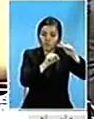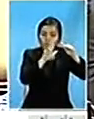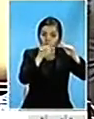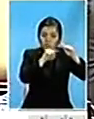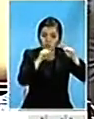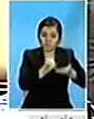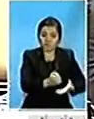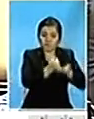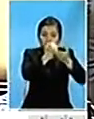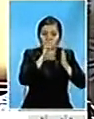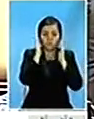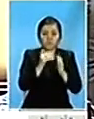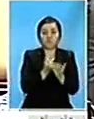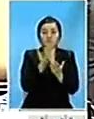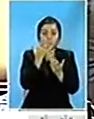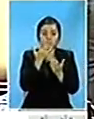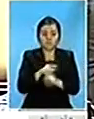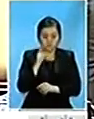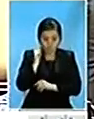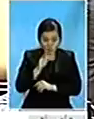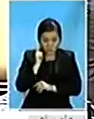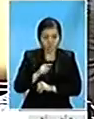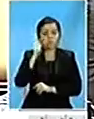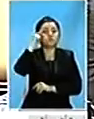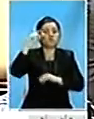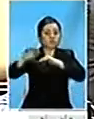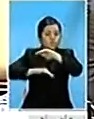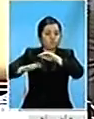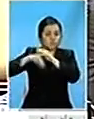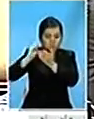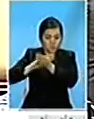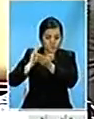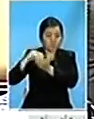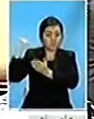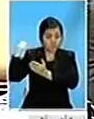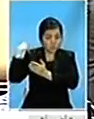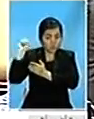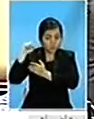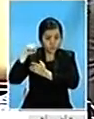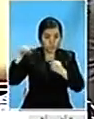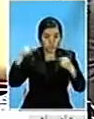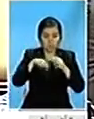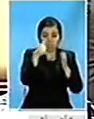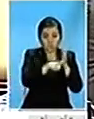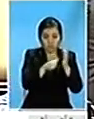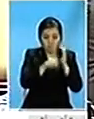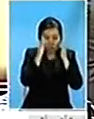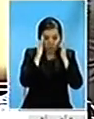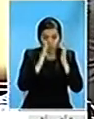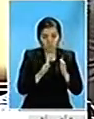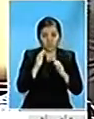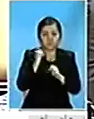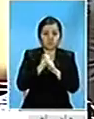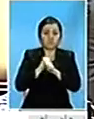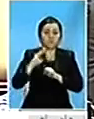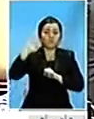ายทุนความจริงผมเชื่อว่าท่านเองก็มีข้อมูลเป็นอย่างดีนะครับว่าอัตราภาษีเงินได้นิติบุคคลร้อยละ30ที่รัฐบ